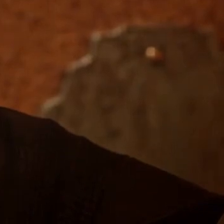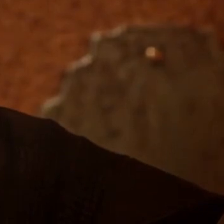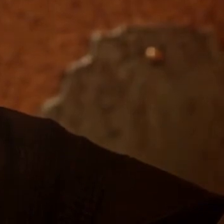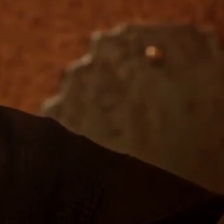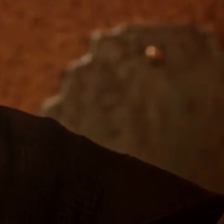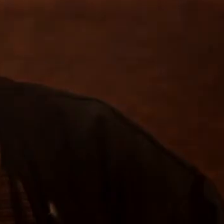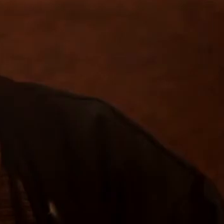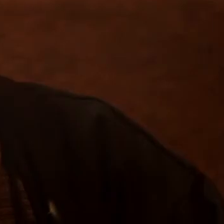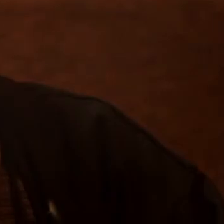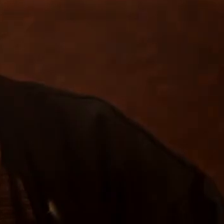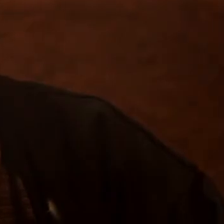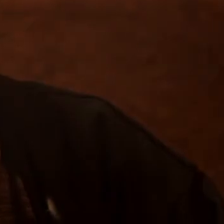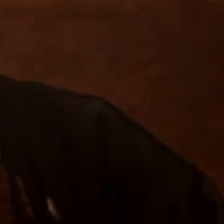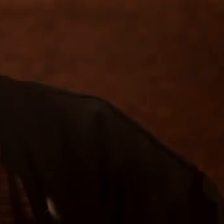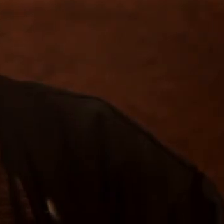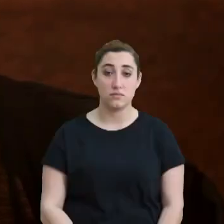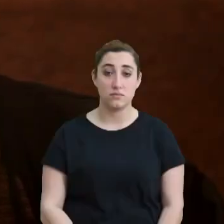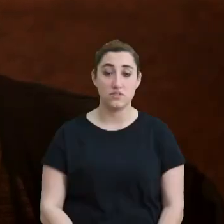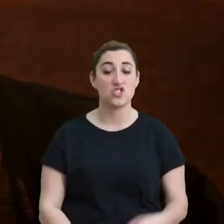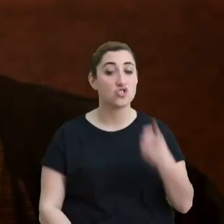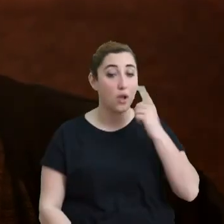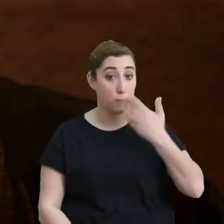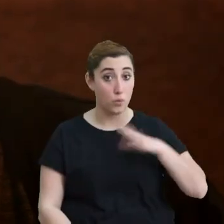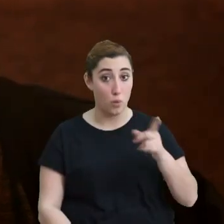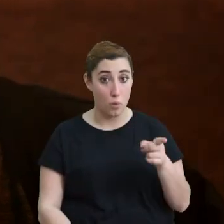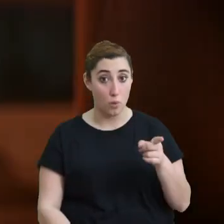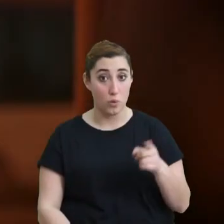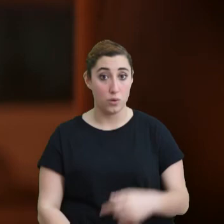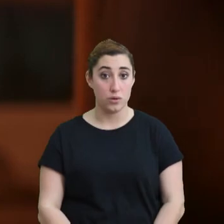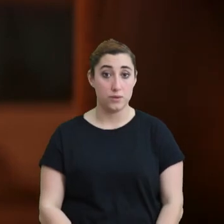baktı. Subaşı boynunu bükmüş ama çakı gibi duruyor. Şahidin yoktur.